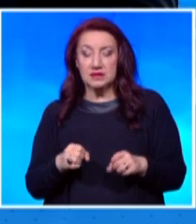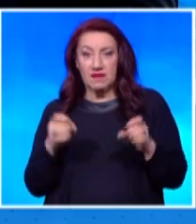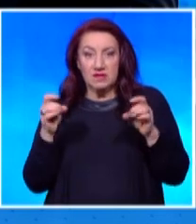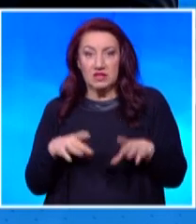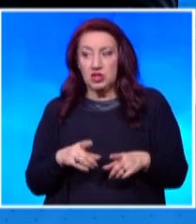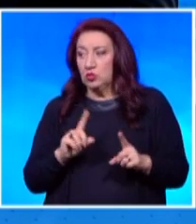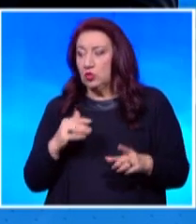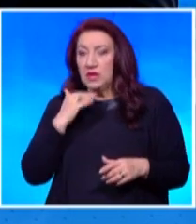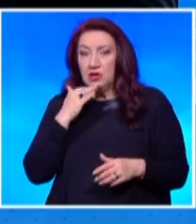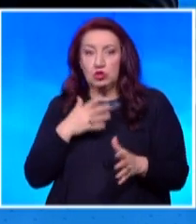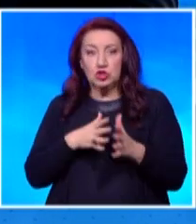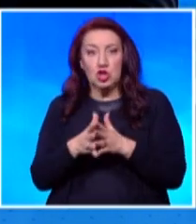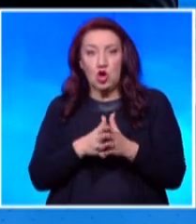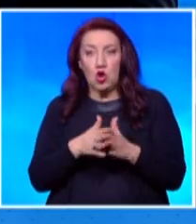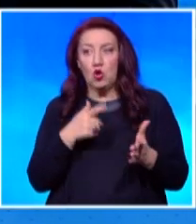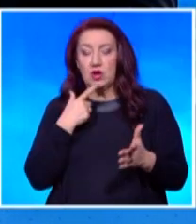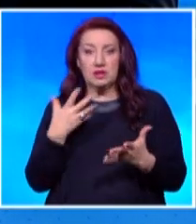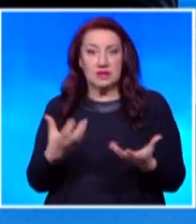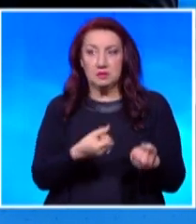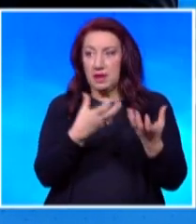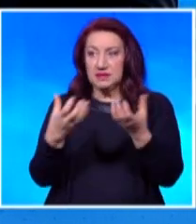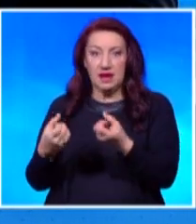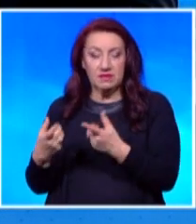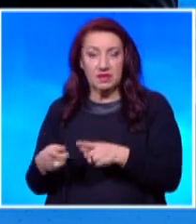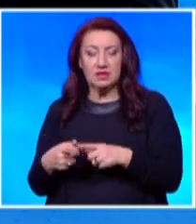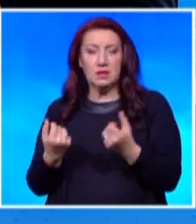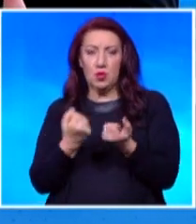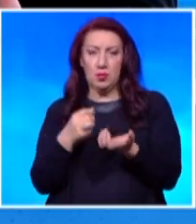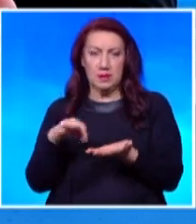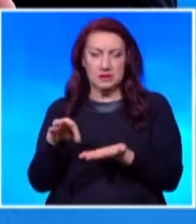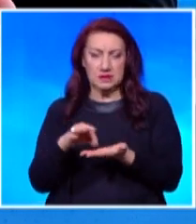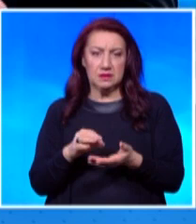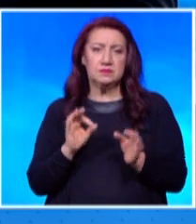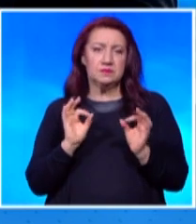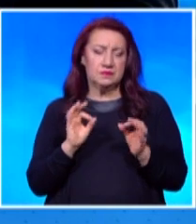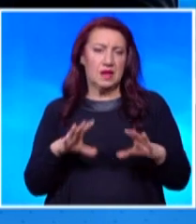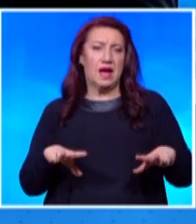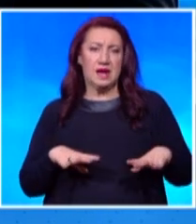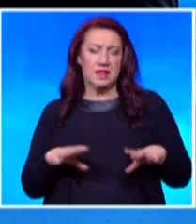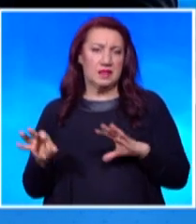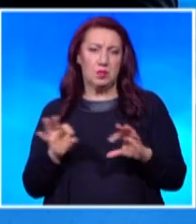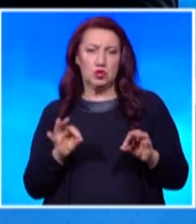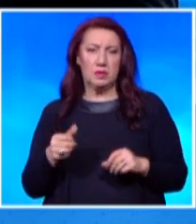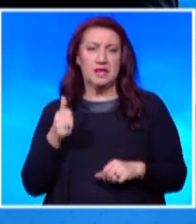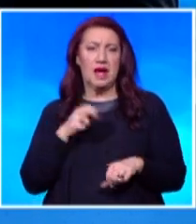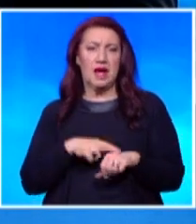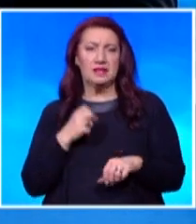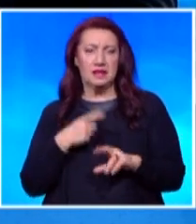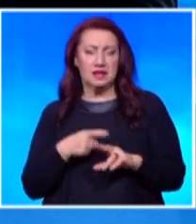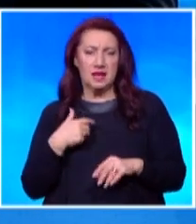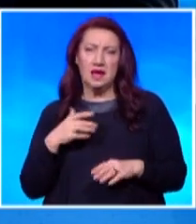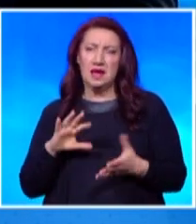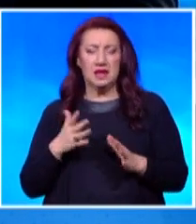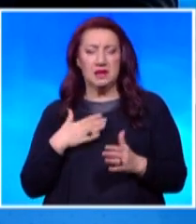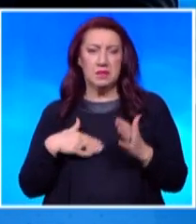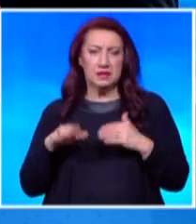на хора и на техника по местата. Сигурен съм, че в един град като Адана има сигурно над 200-300